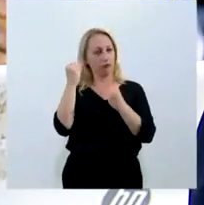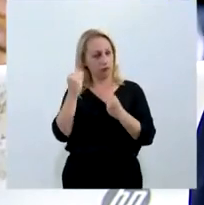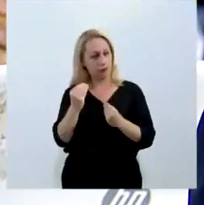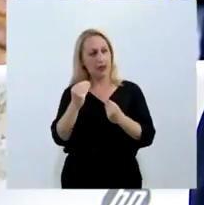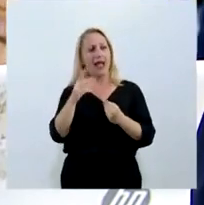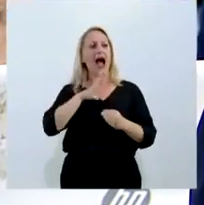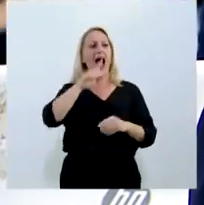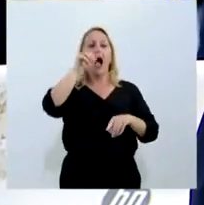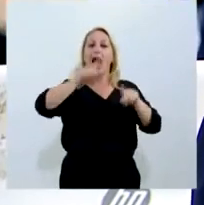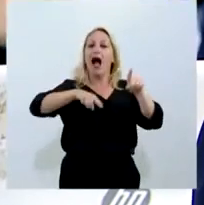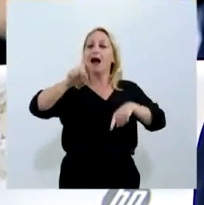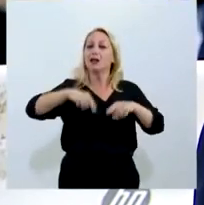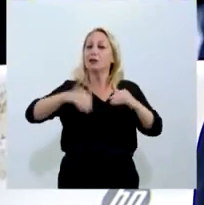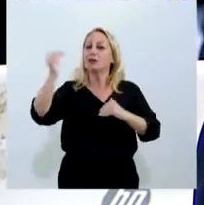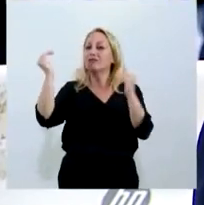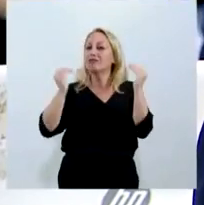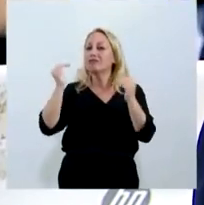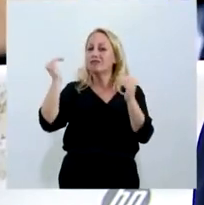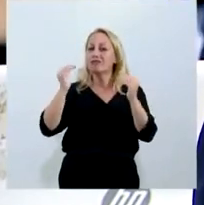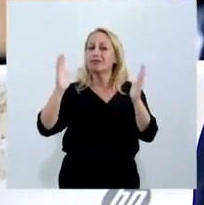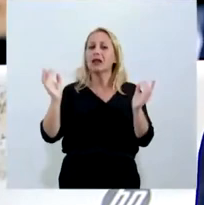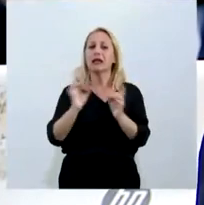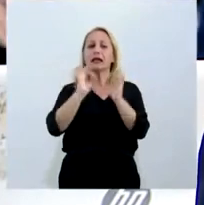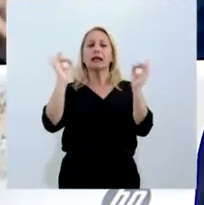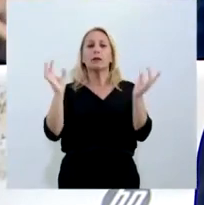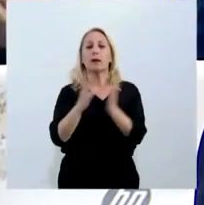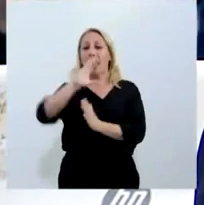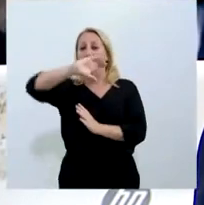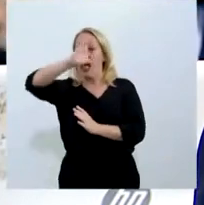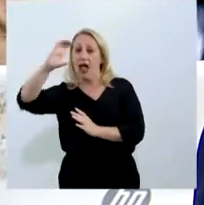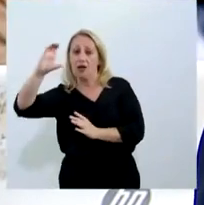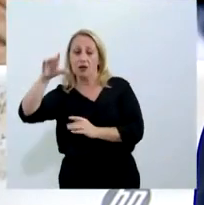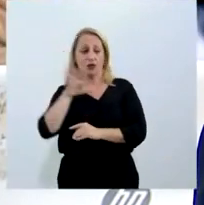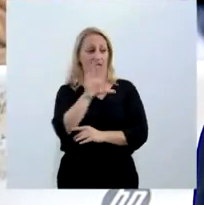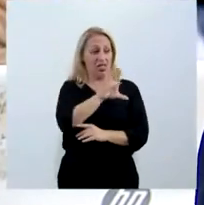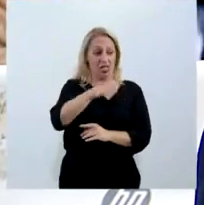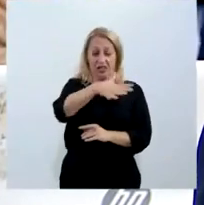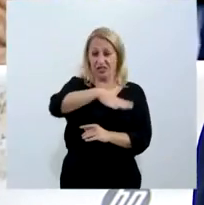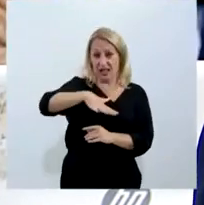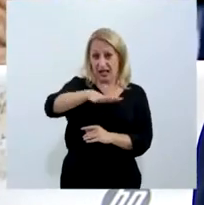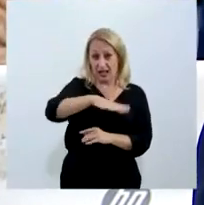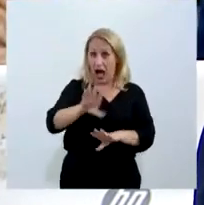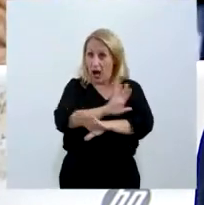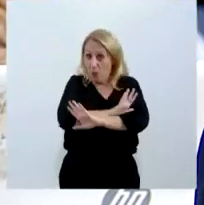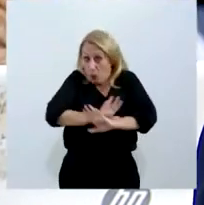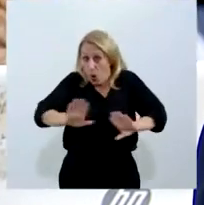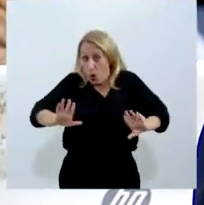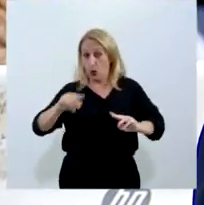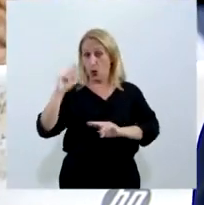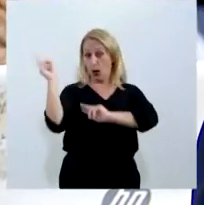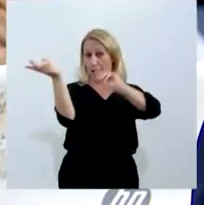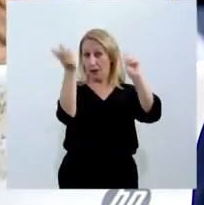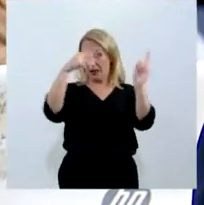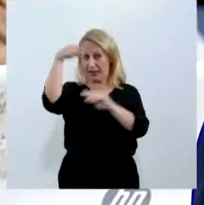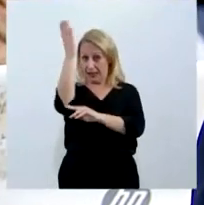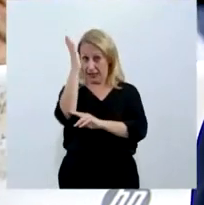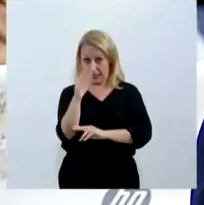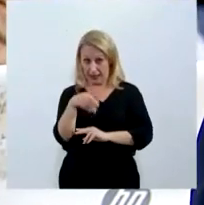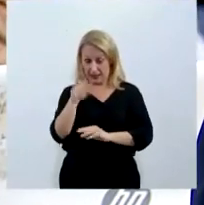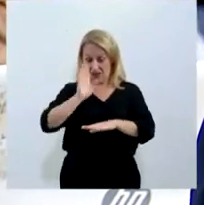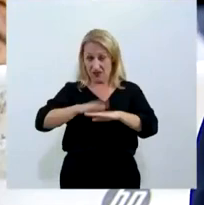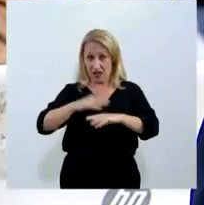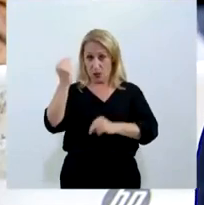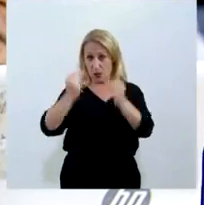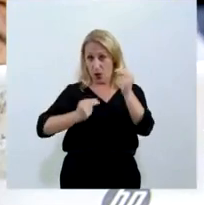αναρωτιούνται πολλοί αν στην περίπτωση του Εύρου και της Θεσσαλίας ήταν μόνο αυτό που προκάλεσε το Εύρος των